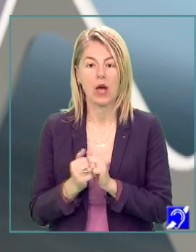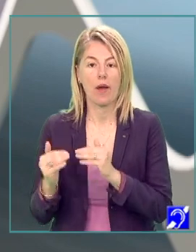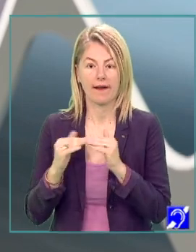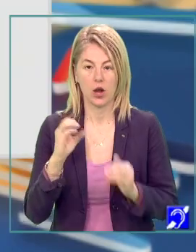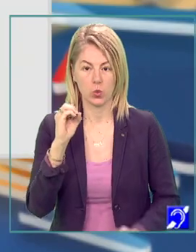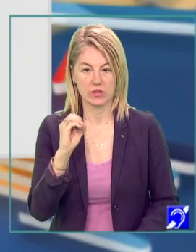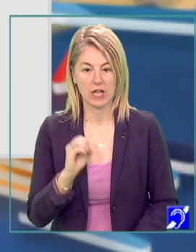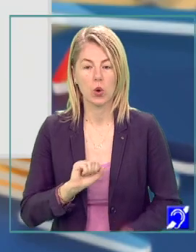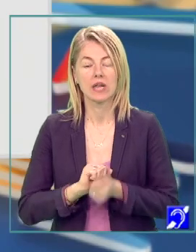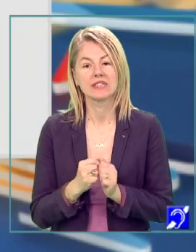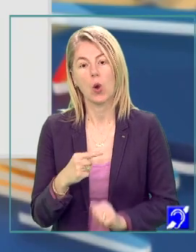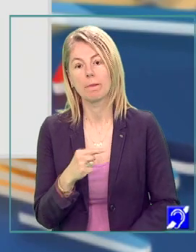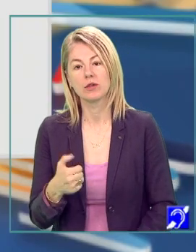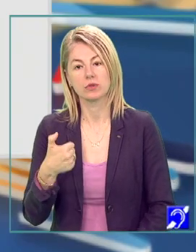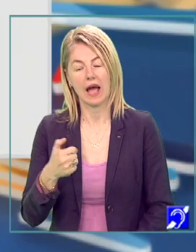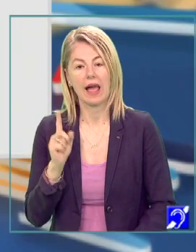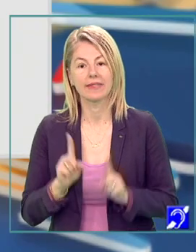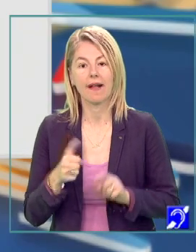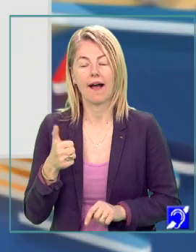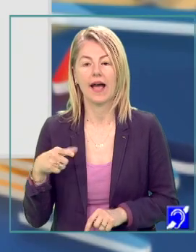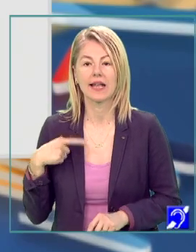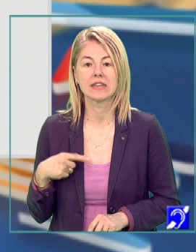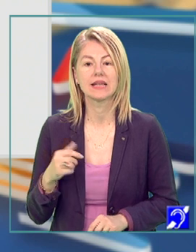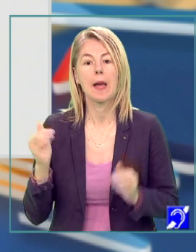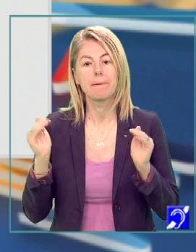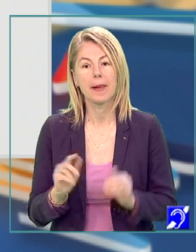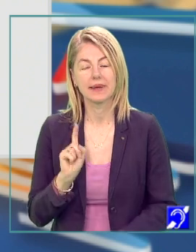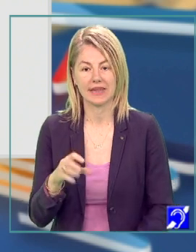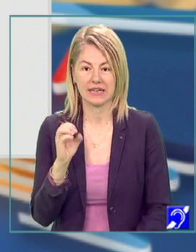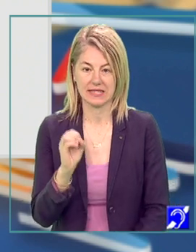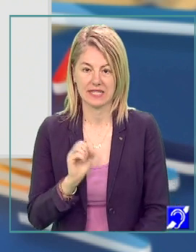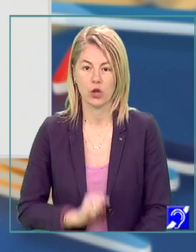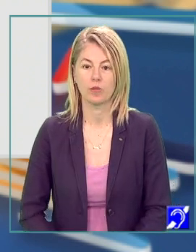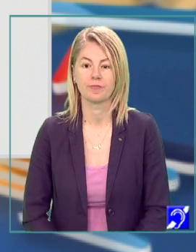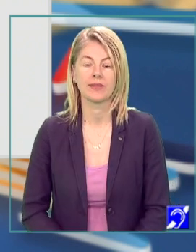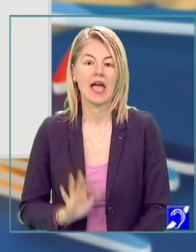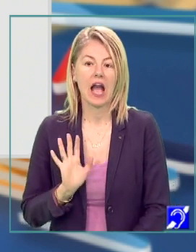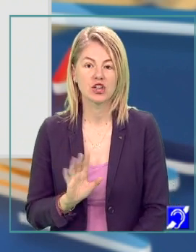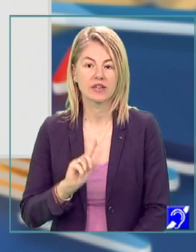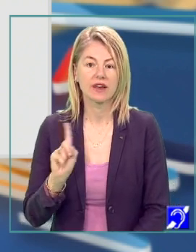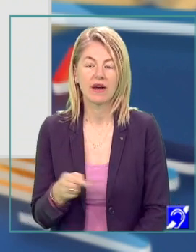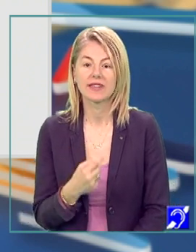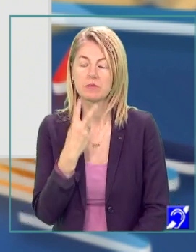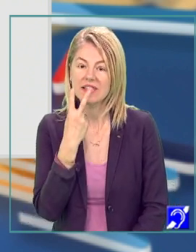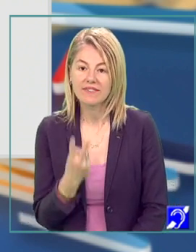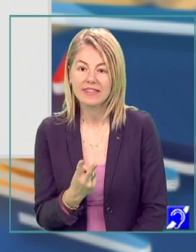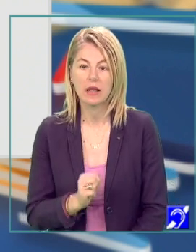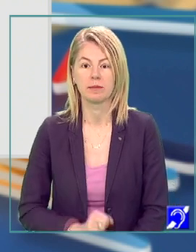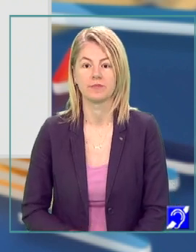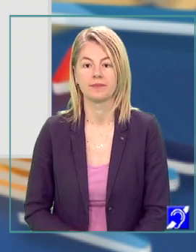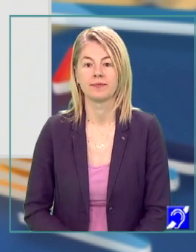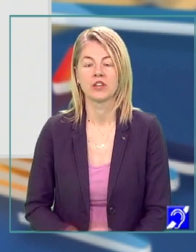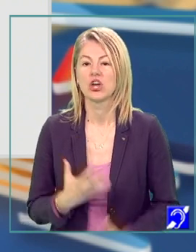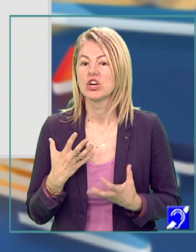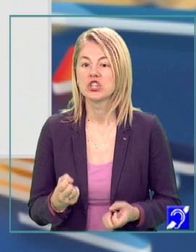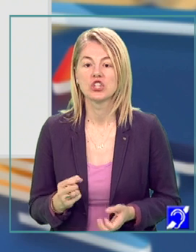0 și minus A dacă A este mai mic decât 0. Așadar, va trebui să vedem